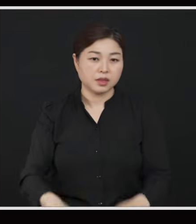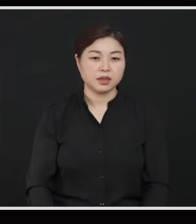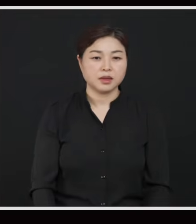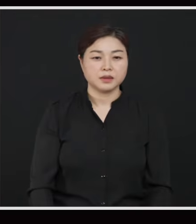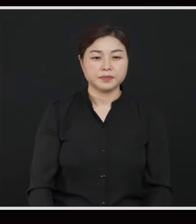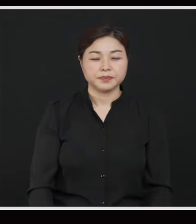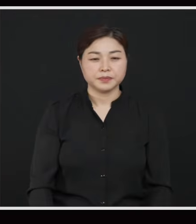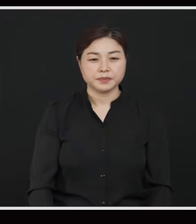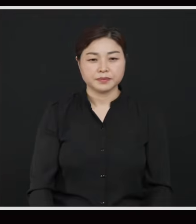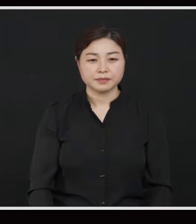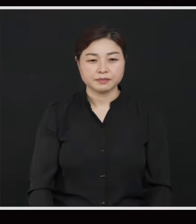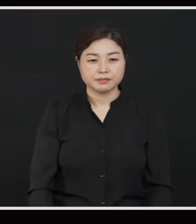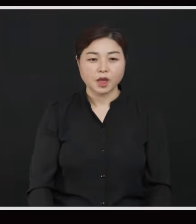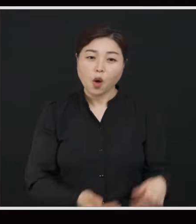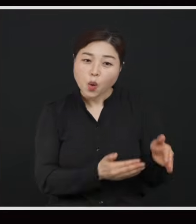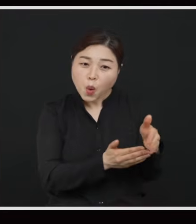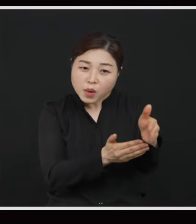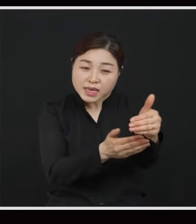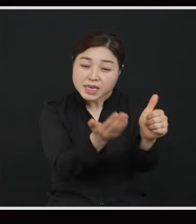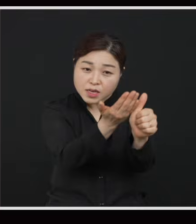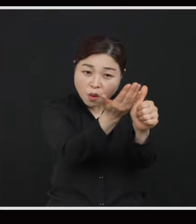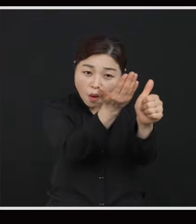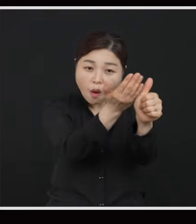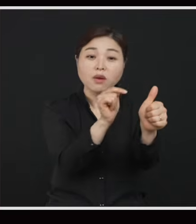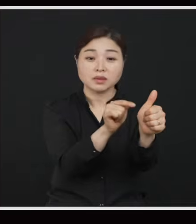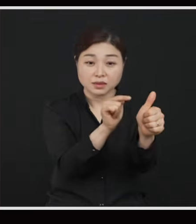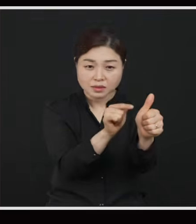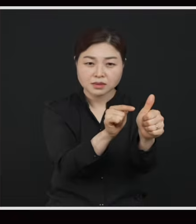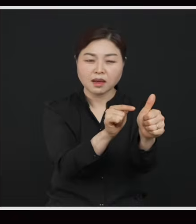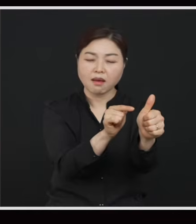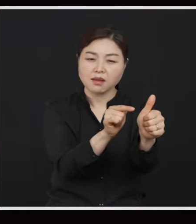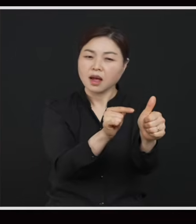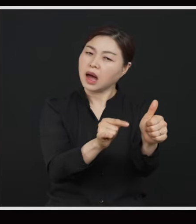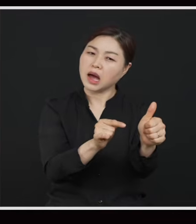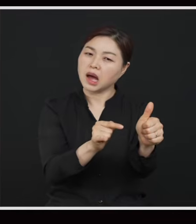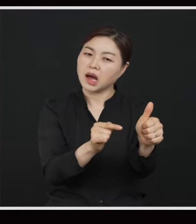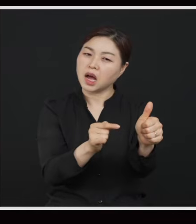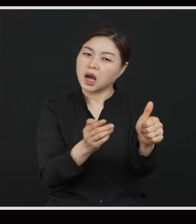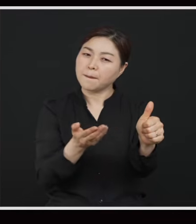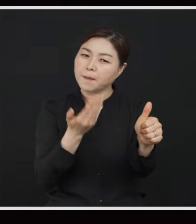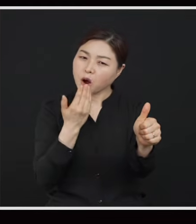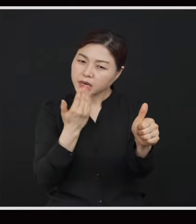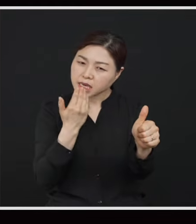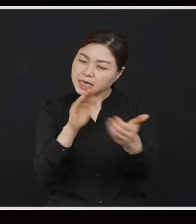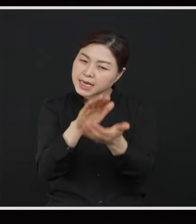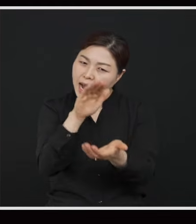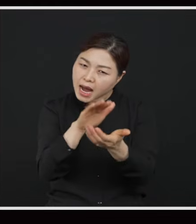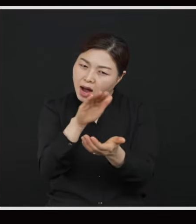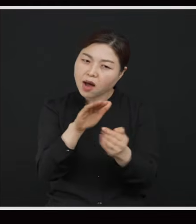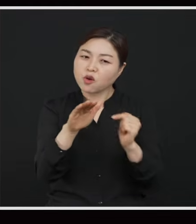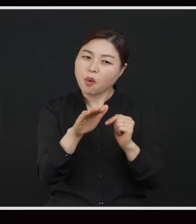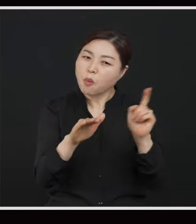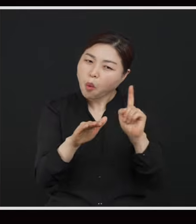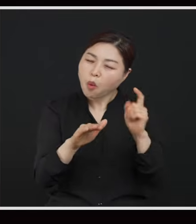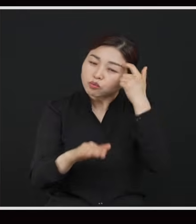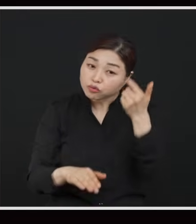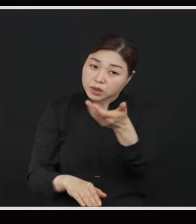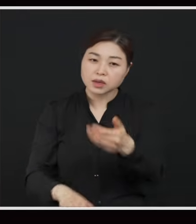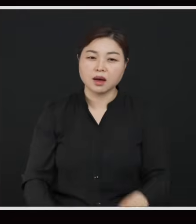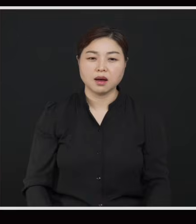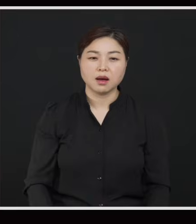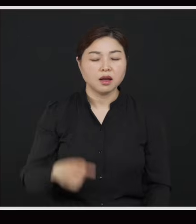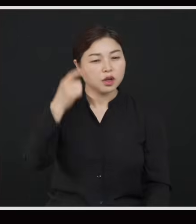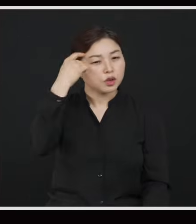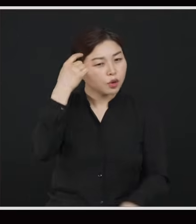했어요. 그 양식장에서 용역을 줬는데 사료를 어떻게 했으면 최적입니까? 그러니까